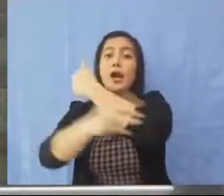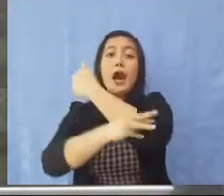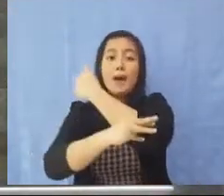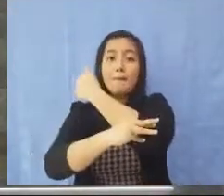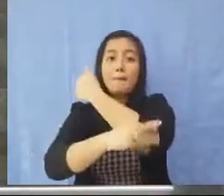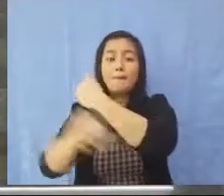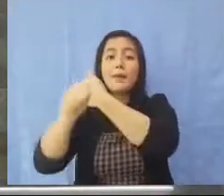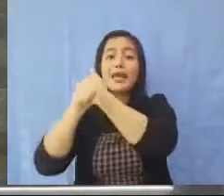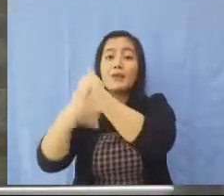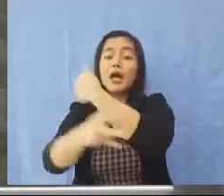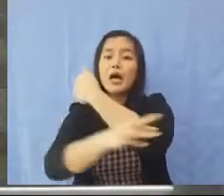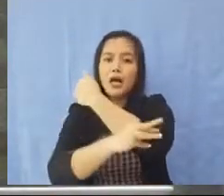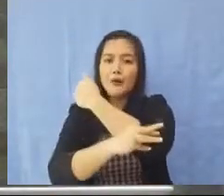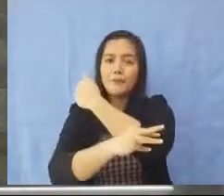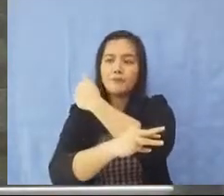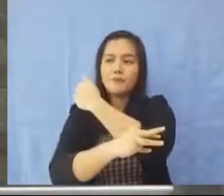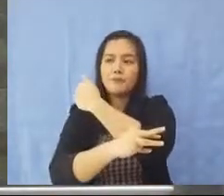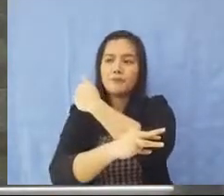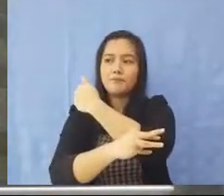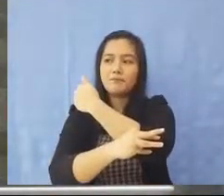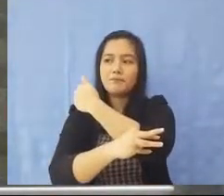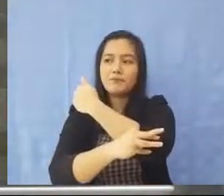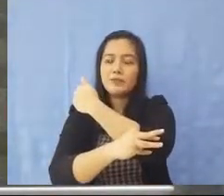paghihintay, nagkaroon siya ng anak. Of course,